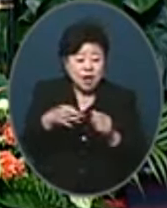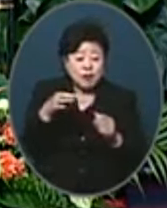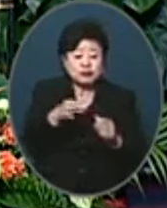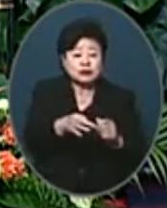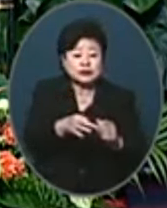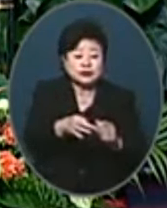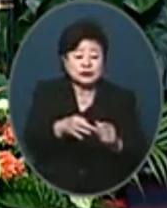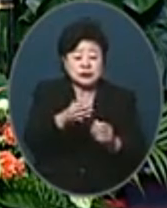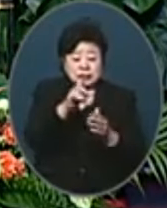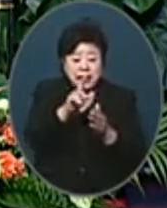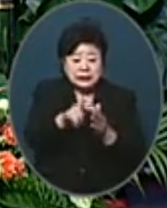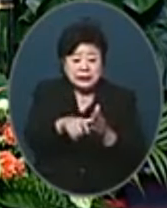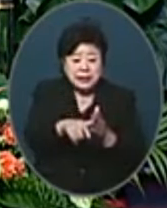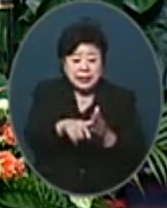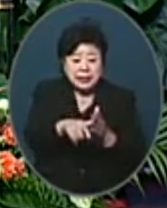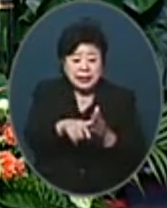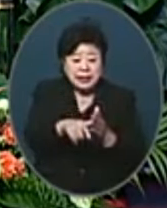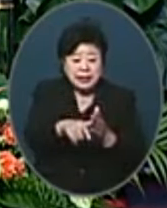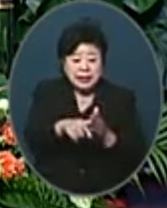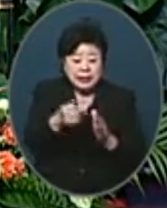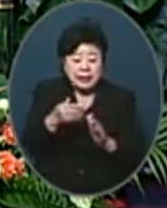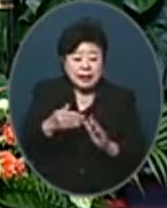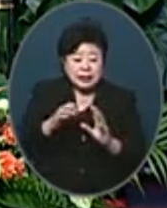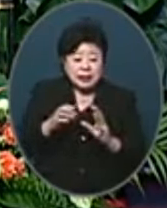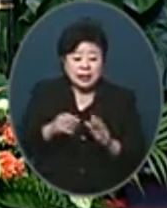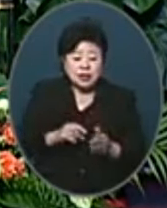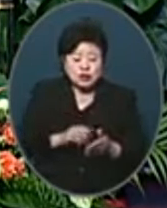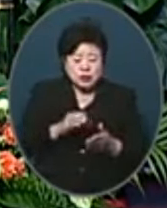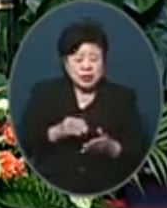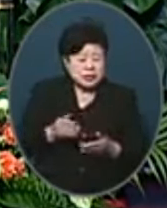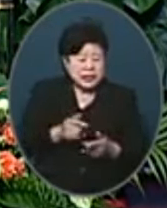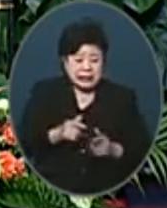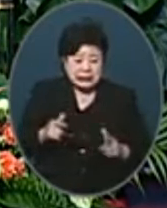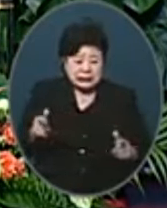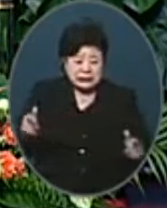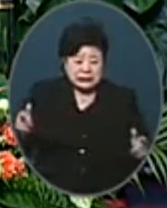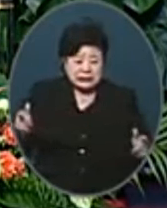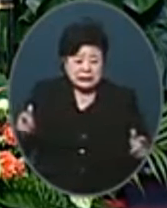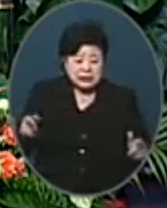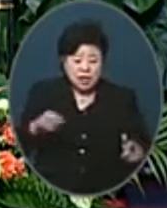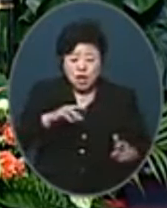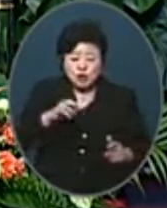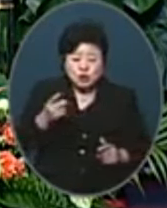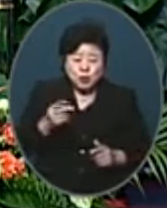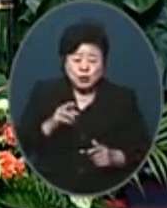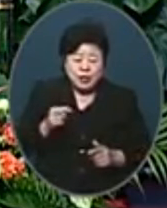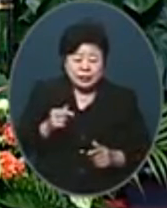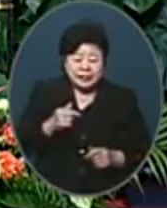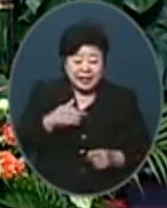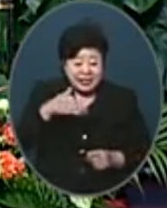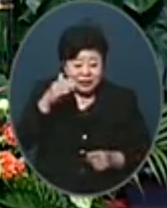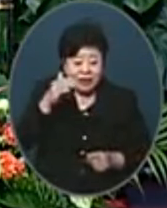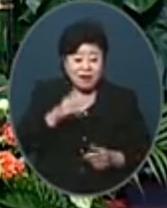불렀었어. 그 당시에 해외에 잘 알려지지도 않은 조선에 가서